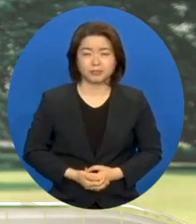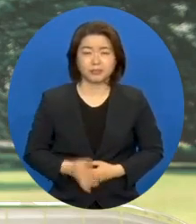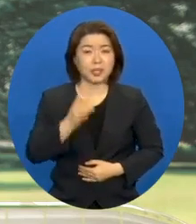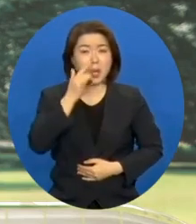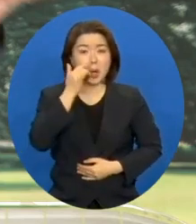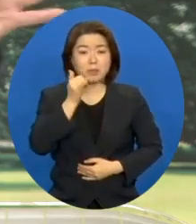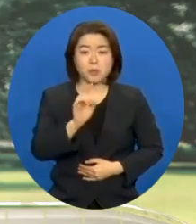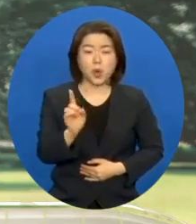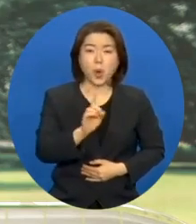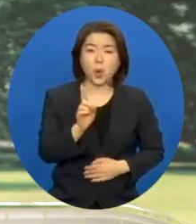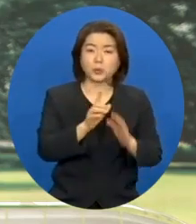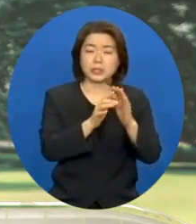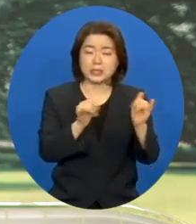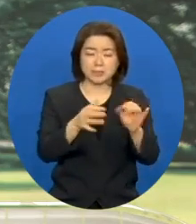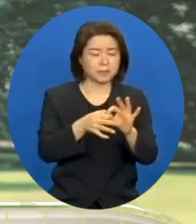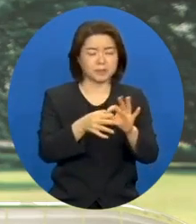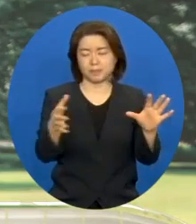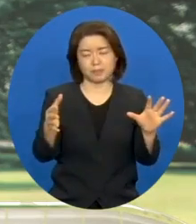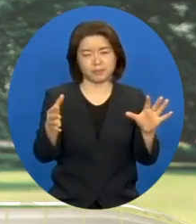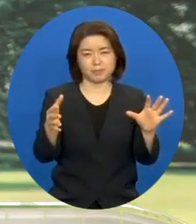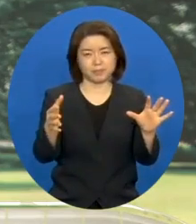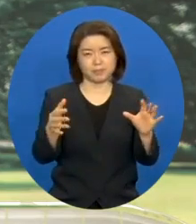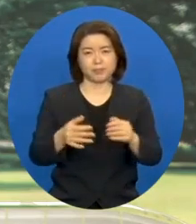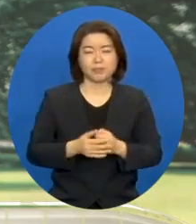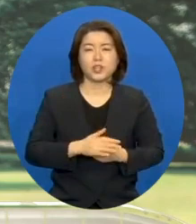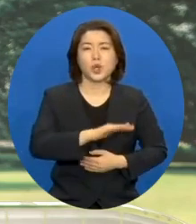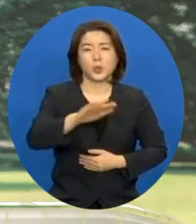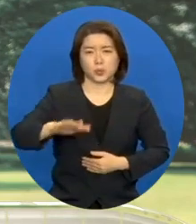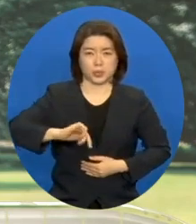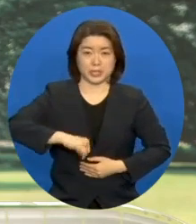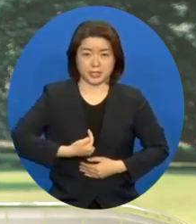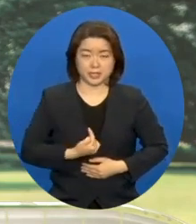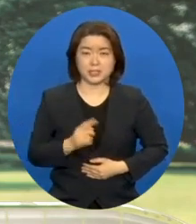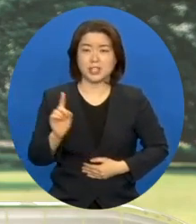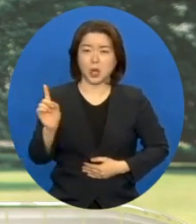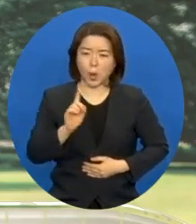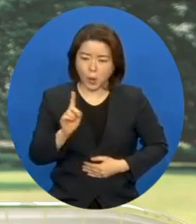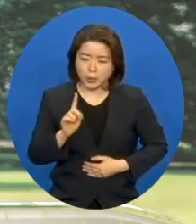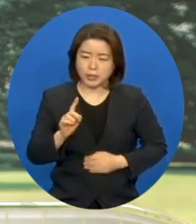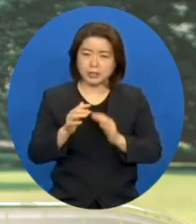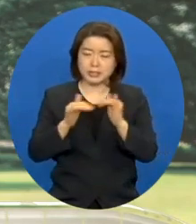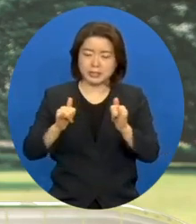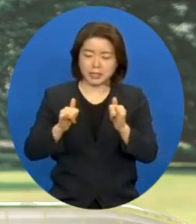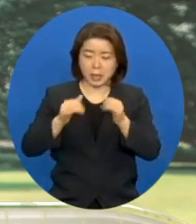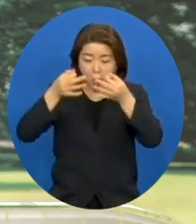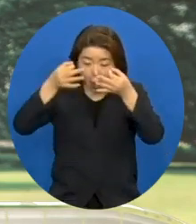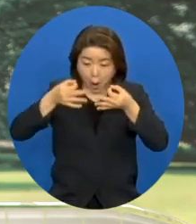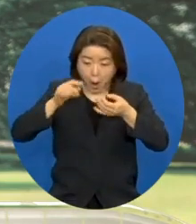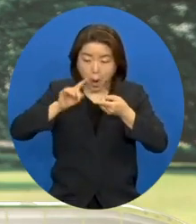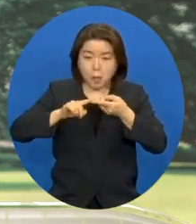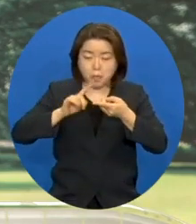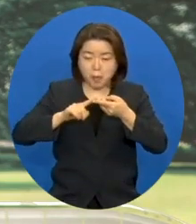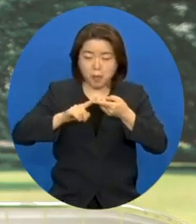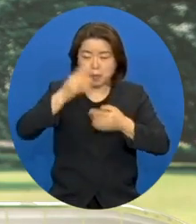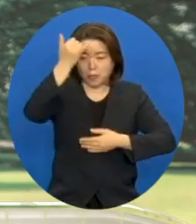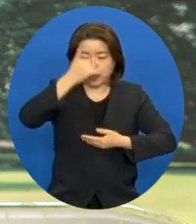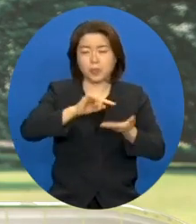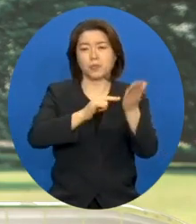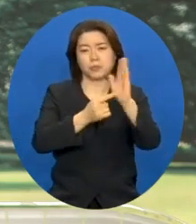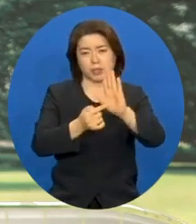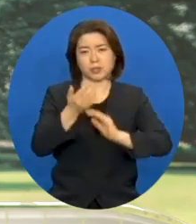부모님이 어떤 분인가가 상관없이 우리 자신이 어떤 자인가가 바로 효도할 때 나타나는